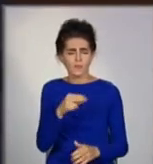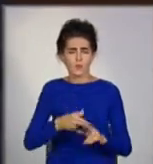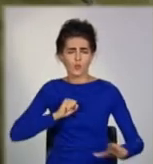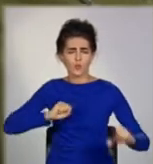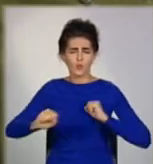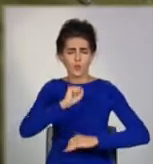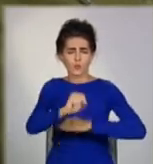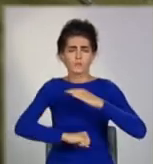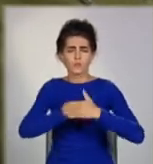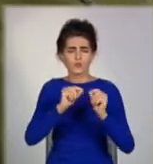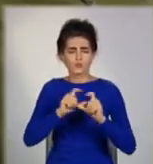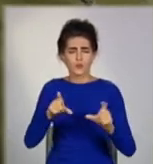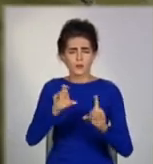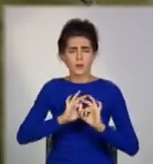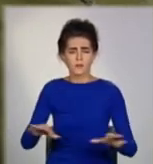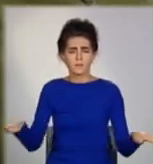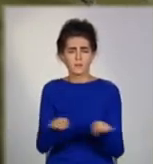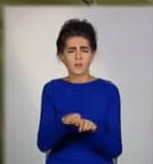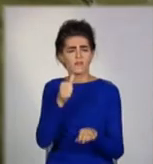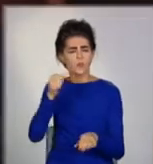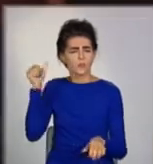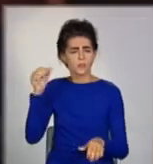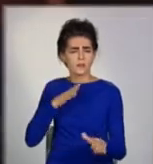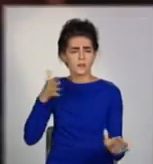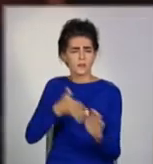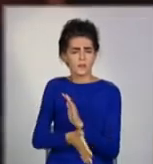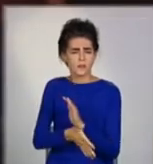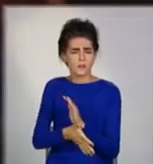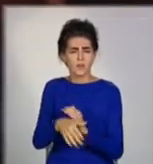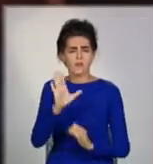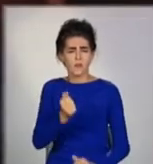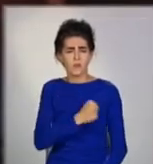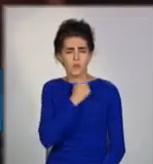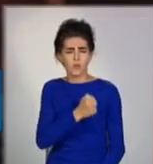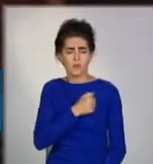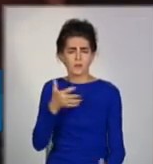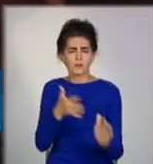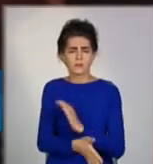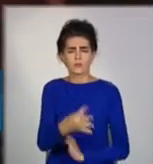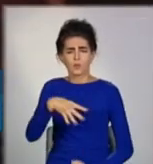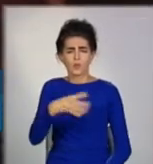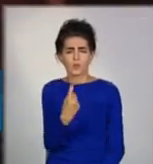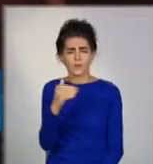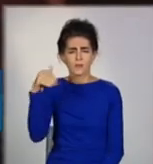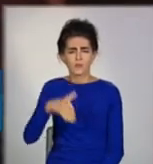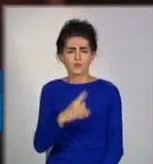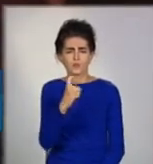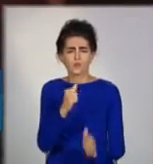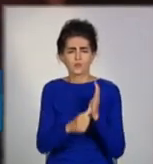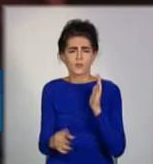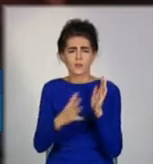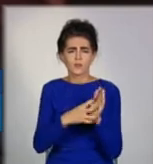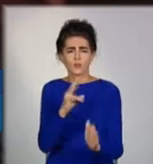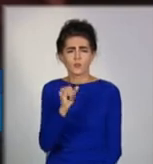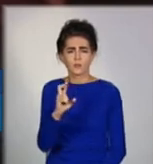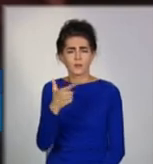Ганна Качекан порівняла витрати за минулий рік. По Бойовому ми потратили 41 169 кубов